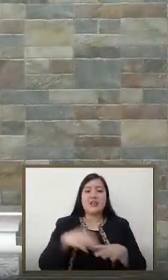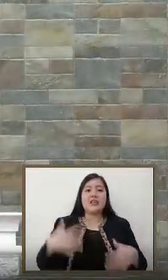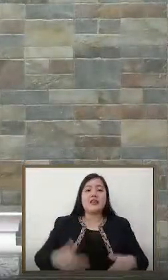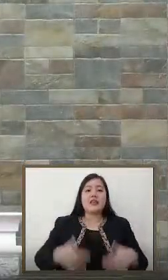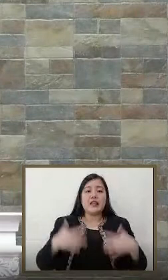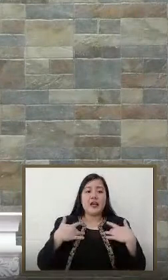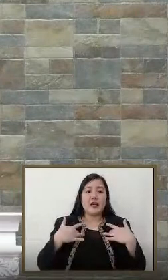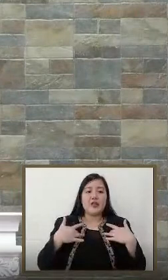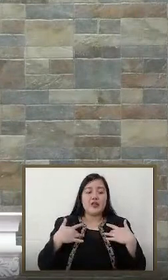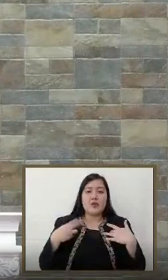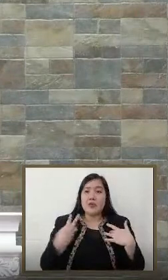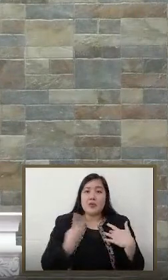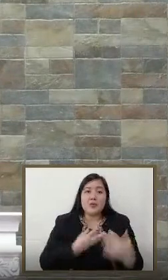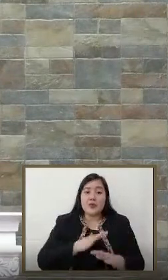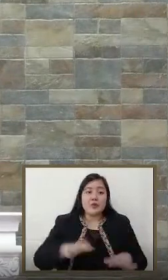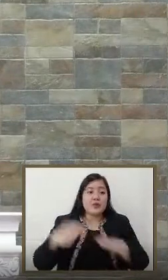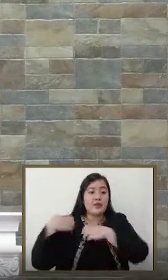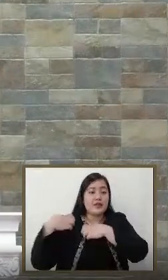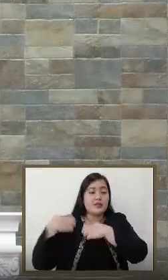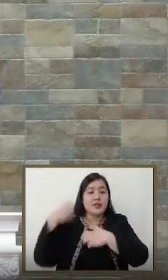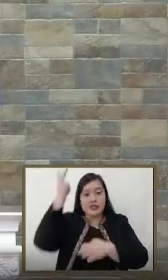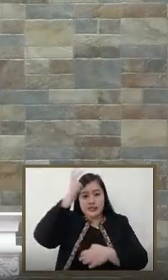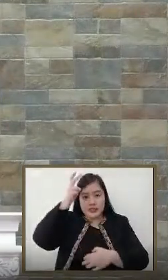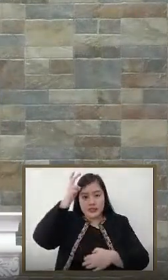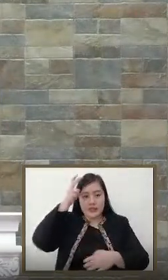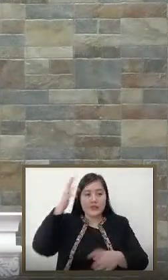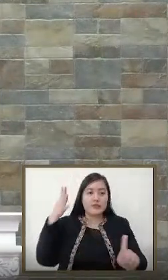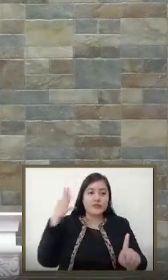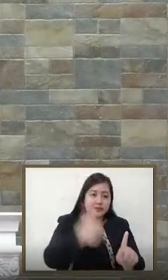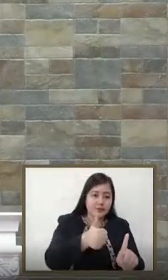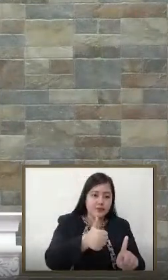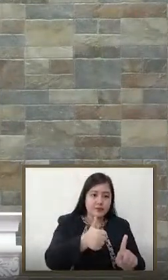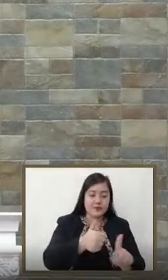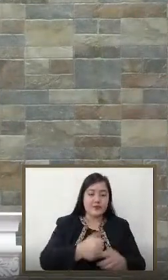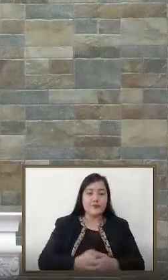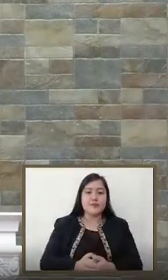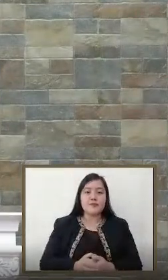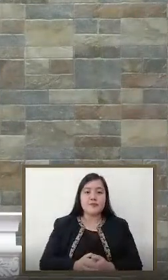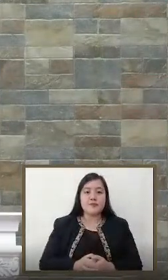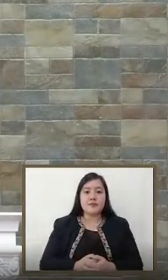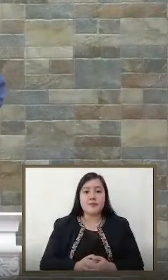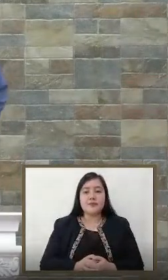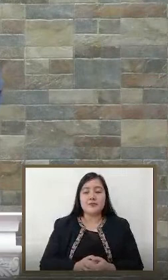yung atake ng diablo ay hindi mo nabantayan. Amen.